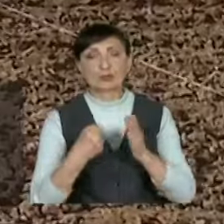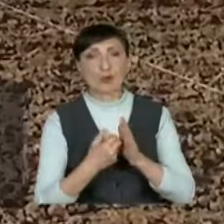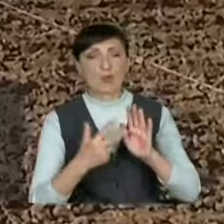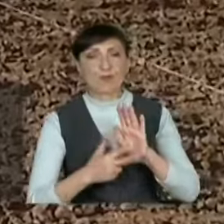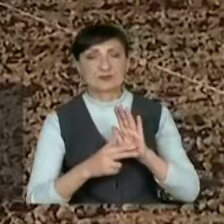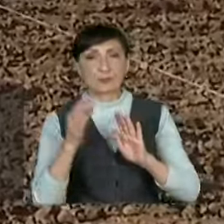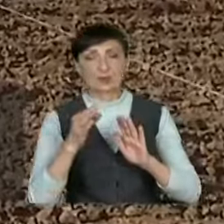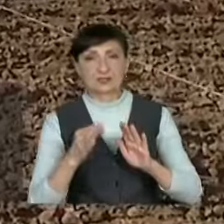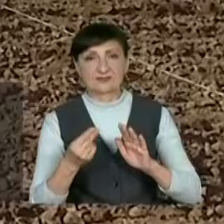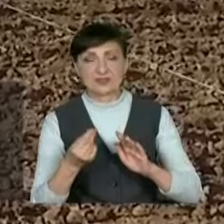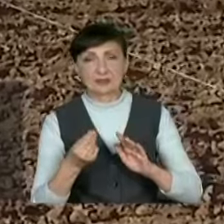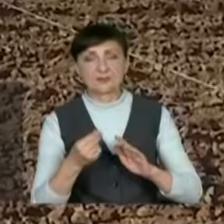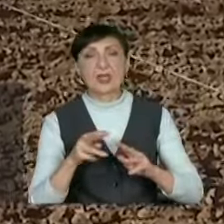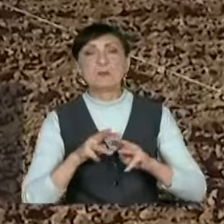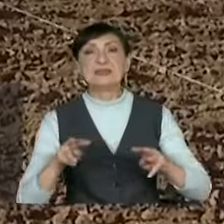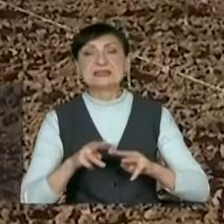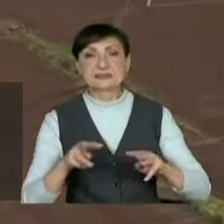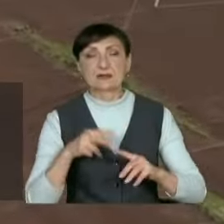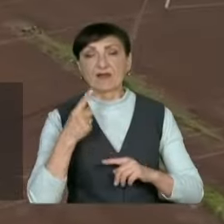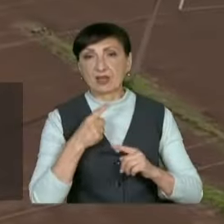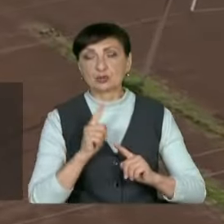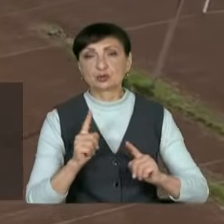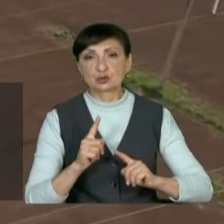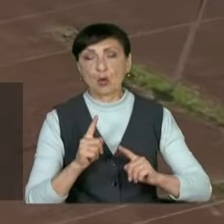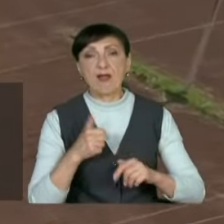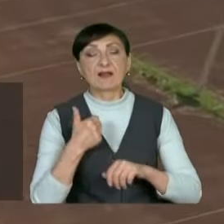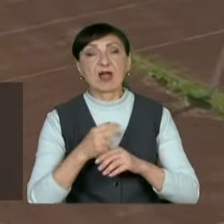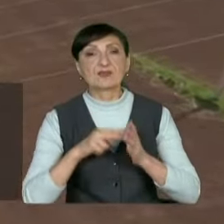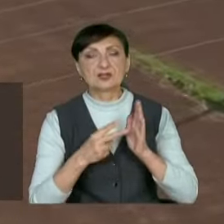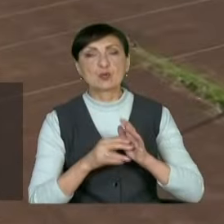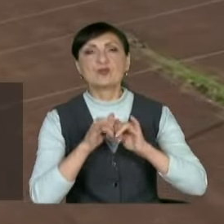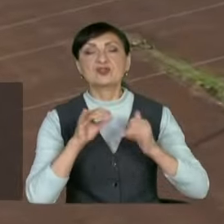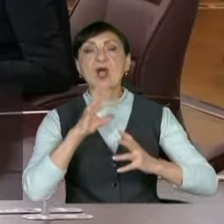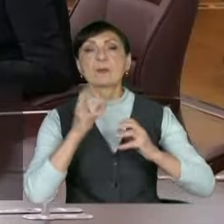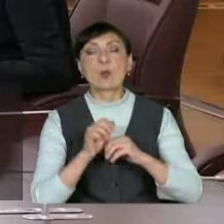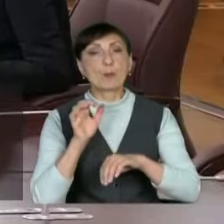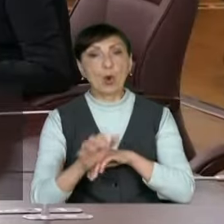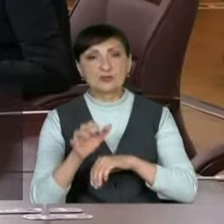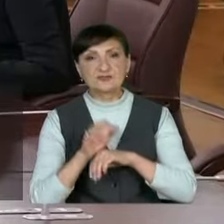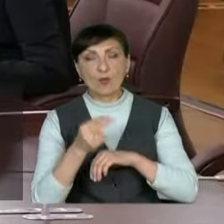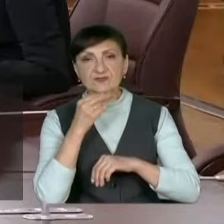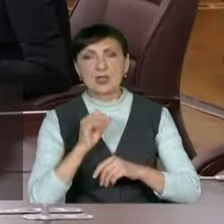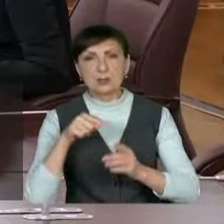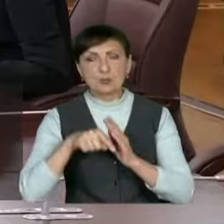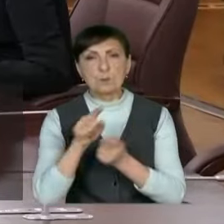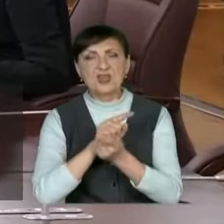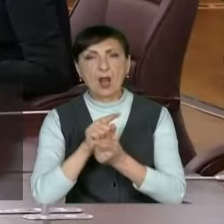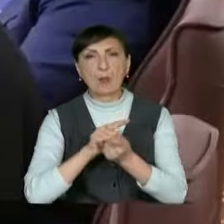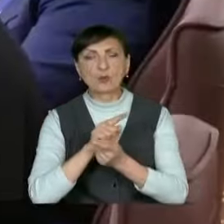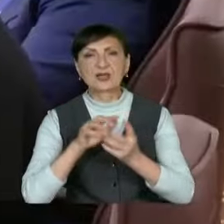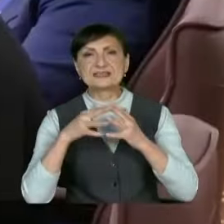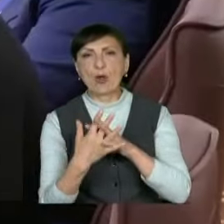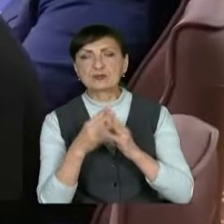80% стоимости. Премьер-министр Олжас Бектенов подчеркнул, что главная цель – увеличить объемы производства и глубокую переработку